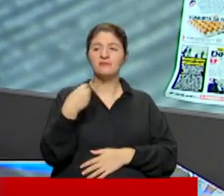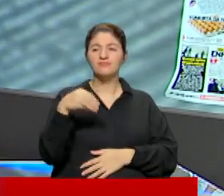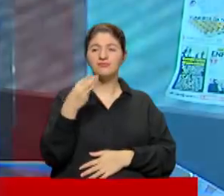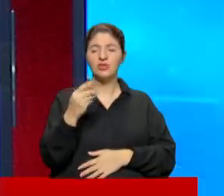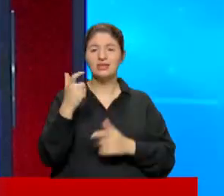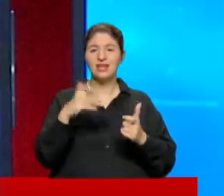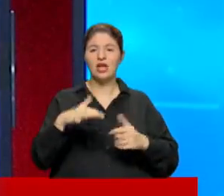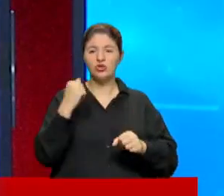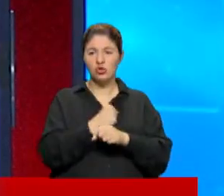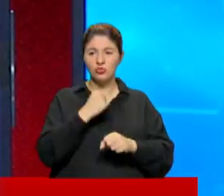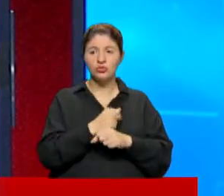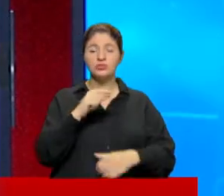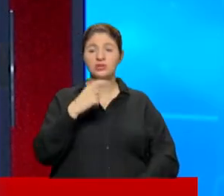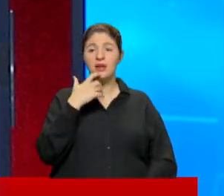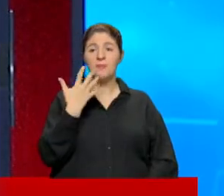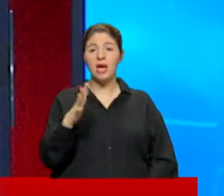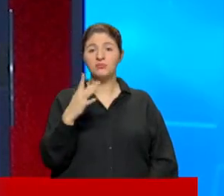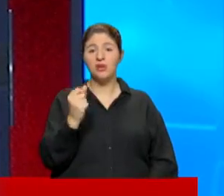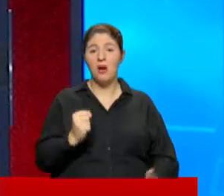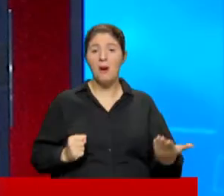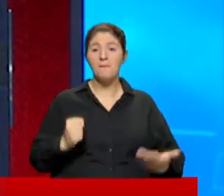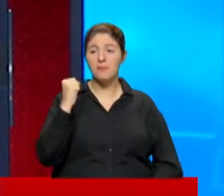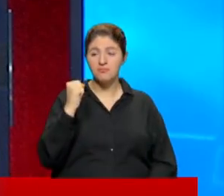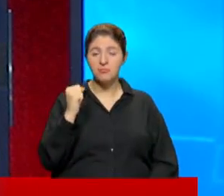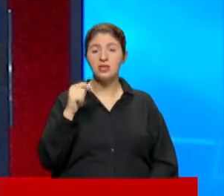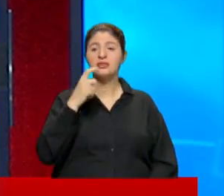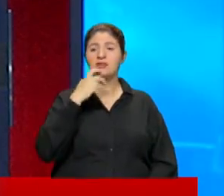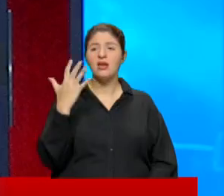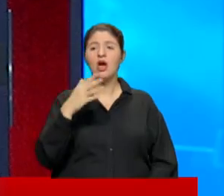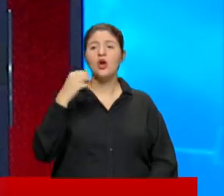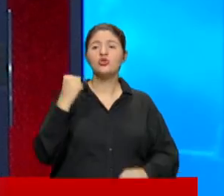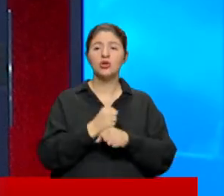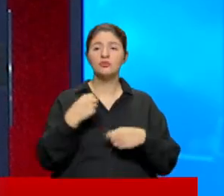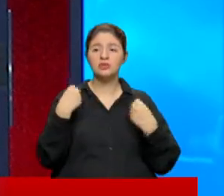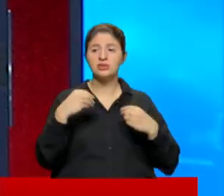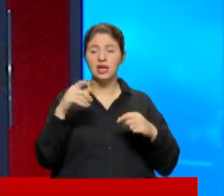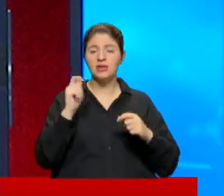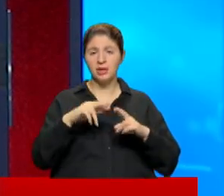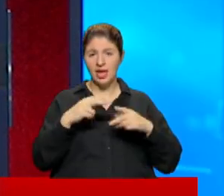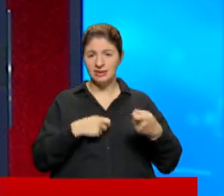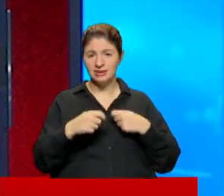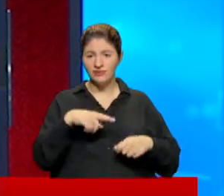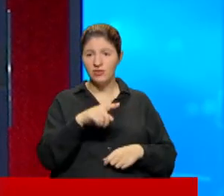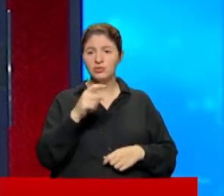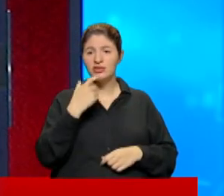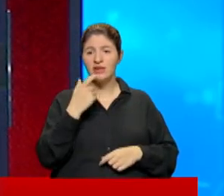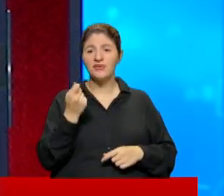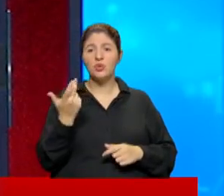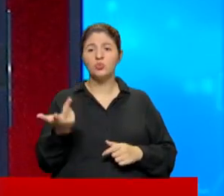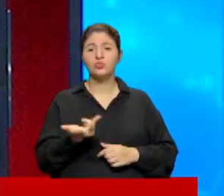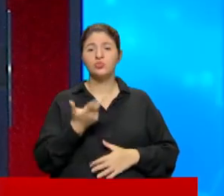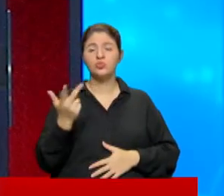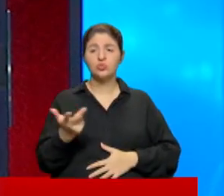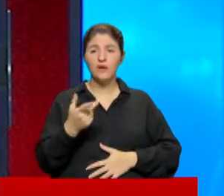satılan yerli kömür Bu yıl 5.000 liraya dayandı Niğde'de yıllardır kömür satışı yapan esnaf Bu yıl fiyatlar çok